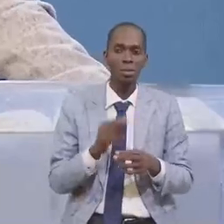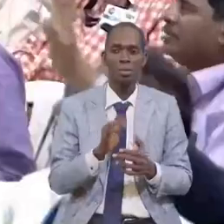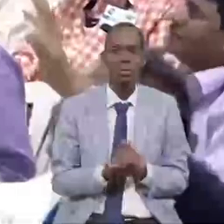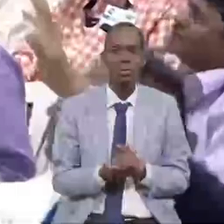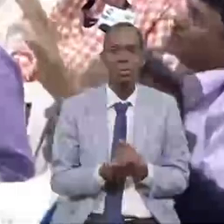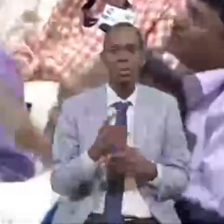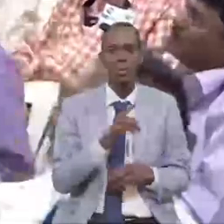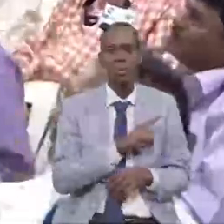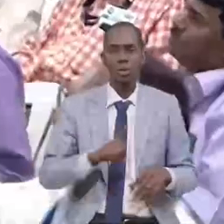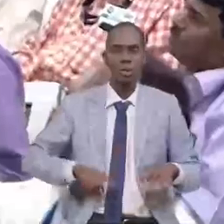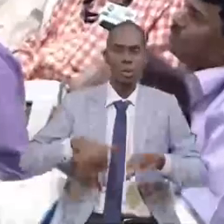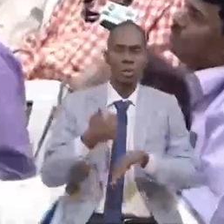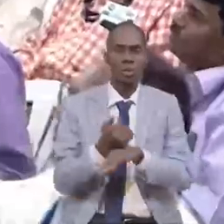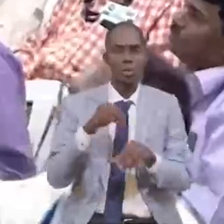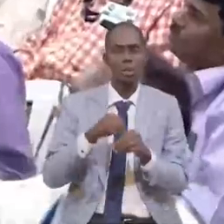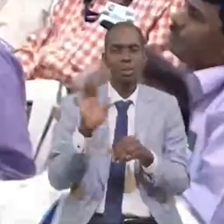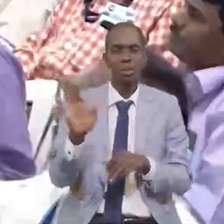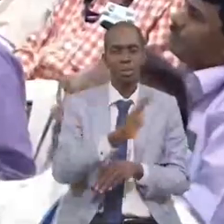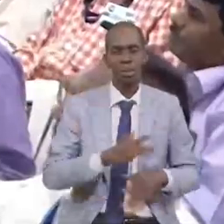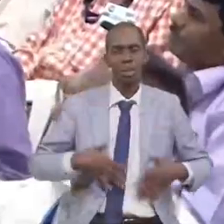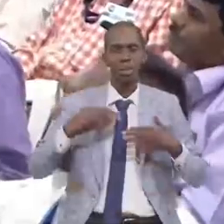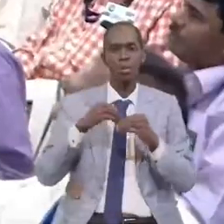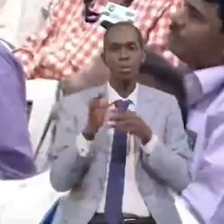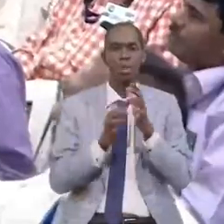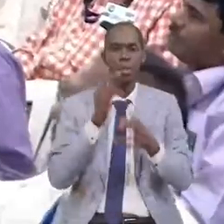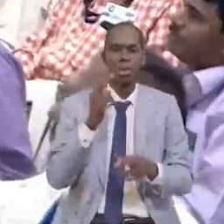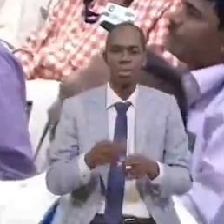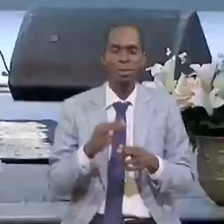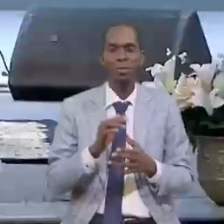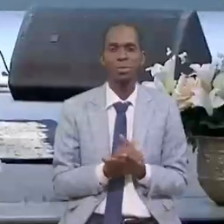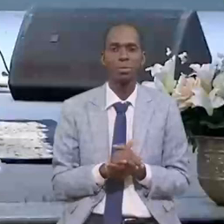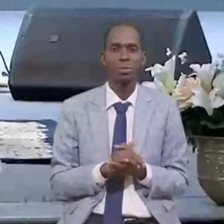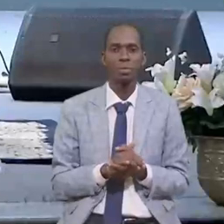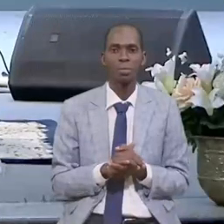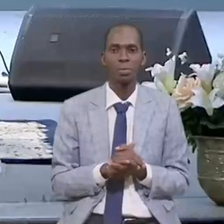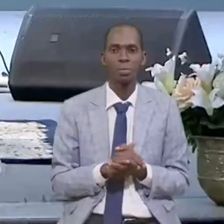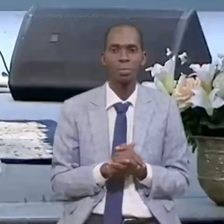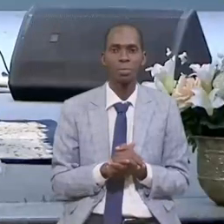Que le Seigneur le confirme dans chaque vie au nom de Jésus.